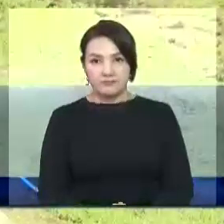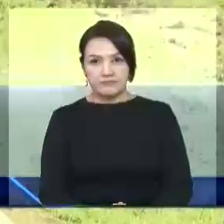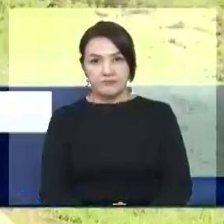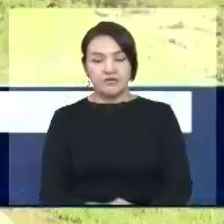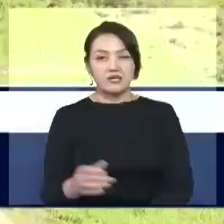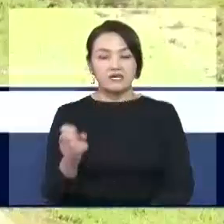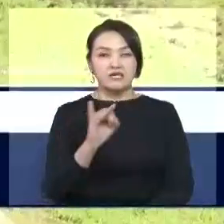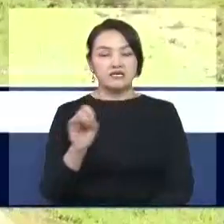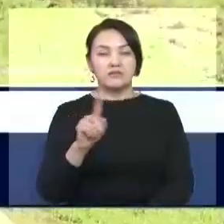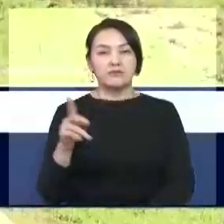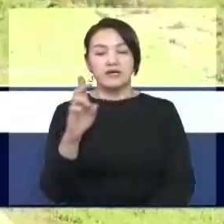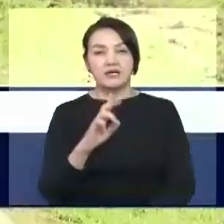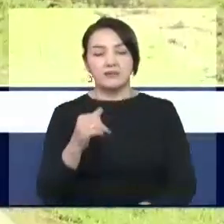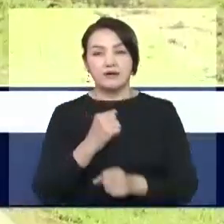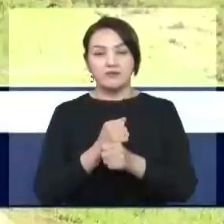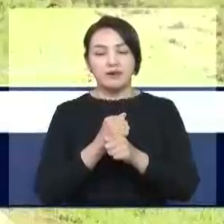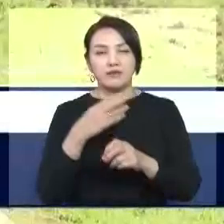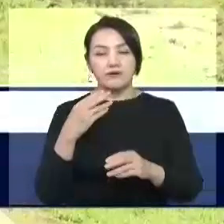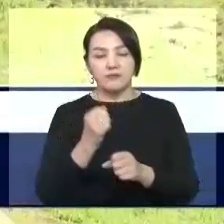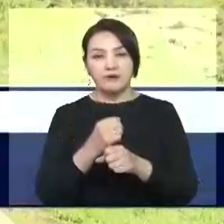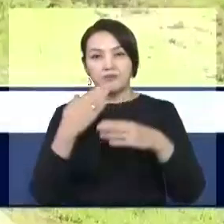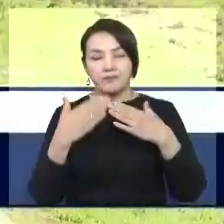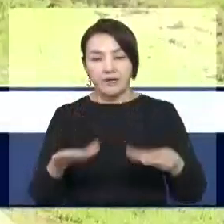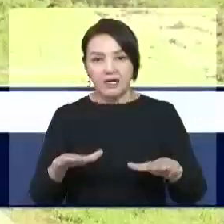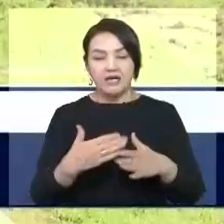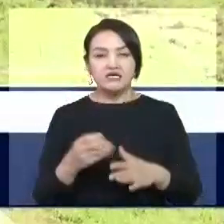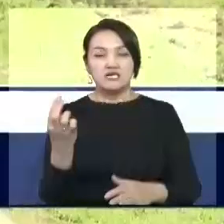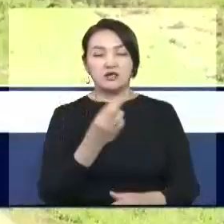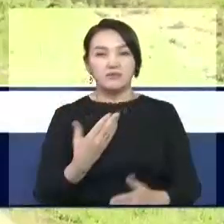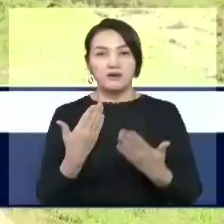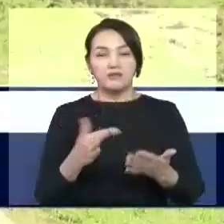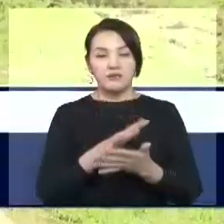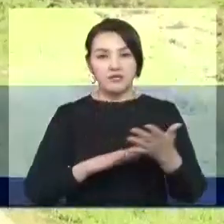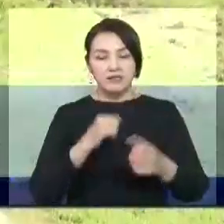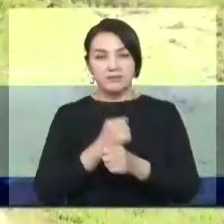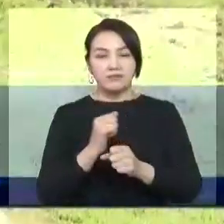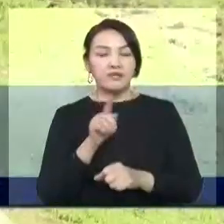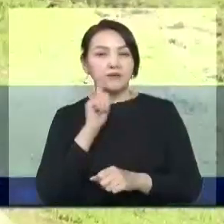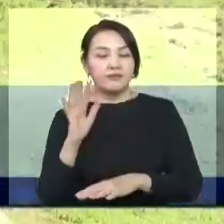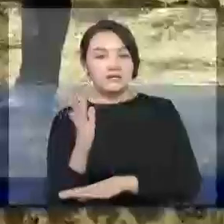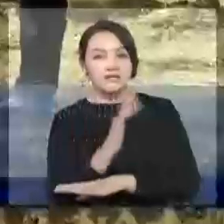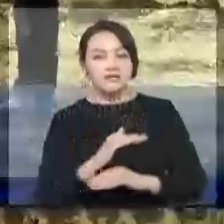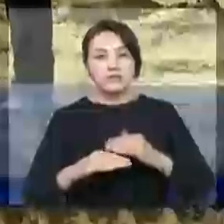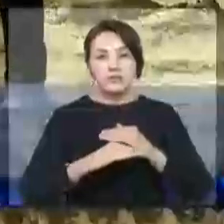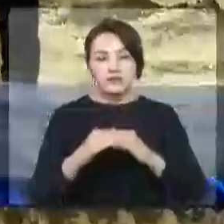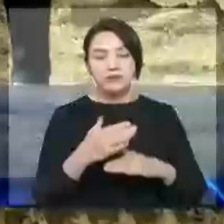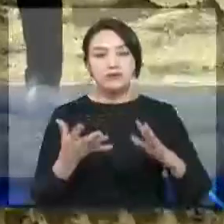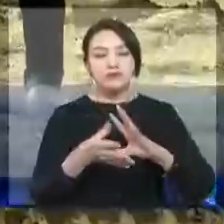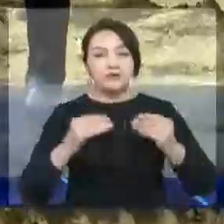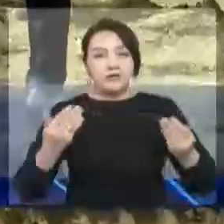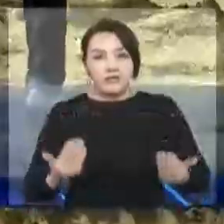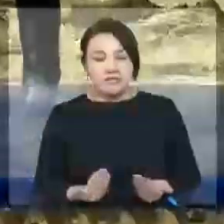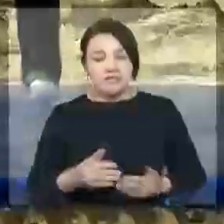В Иргизском и Багаинском районах работа почти завершена, а в Шелкарском районе на сегодня продолжается работа по озеленению территории. Всего жители